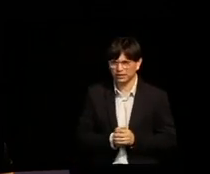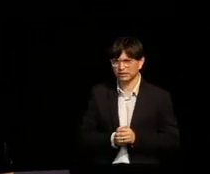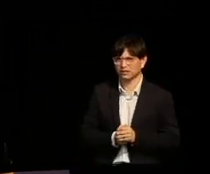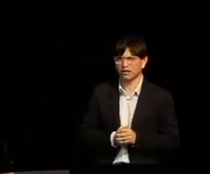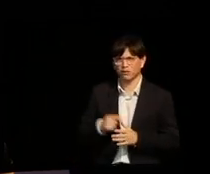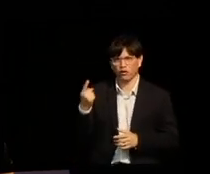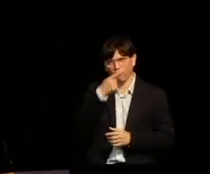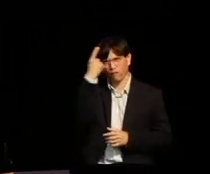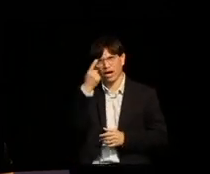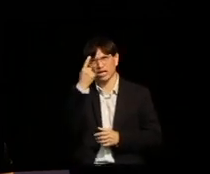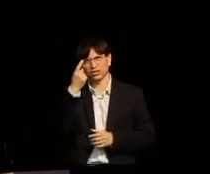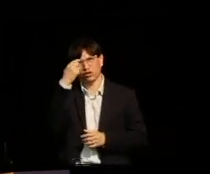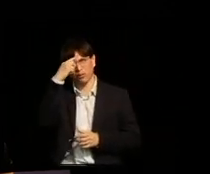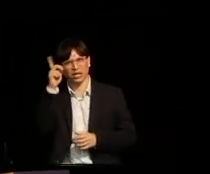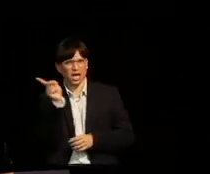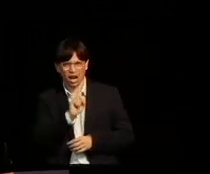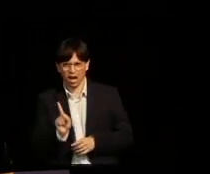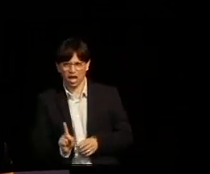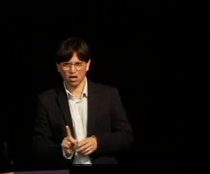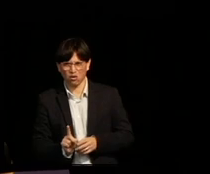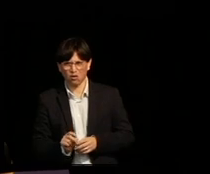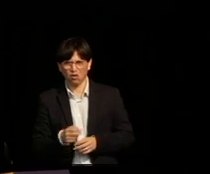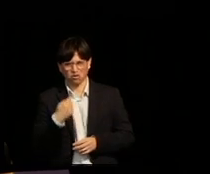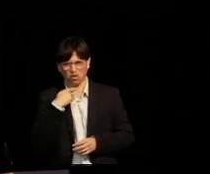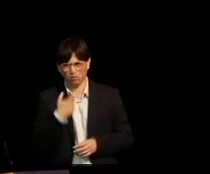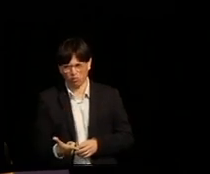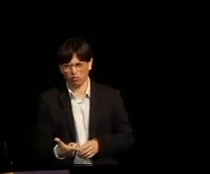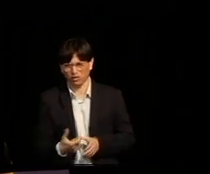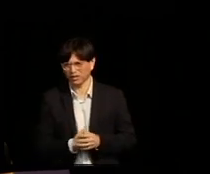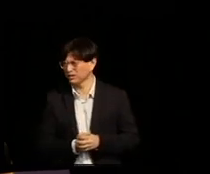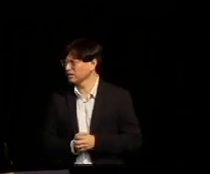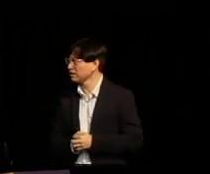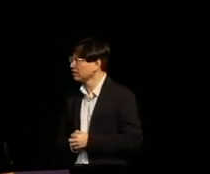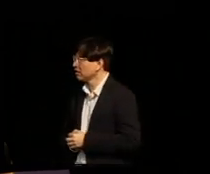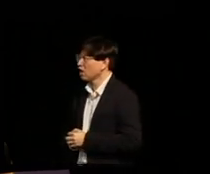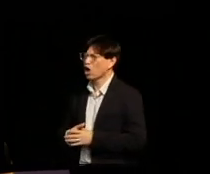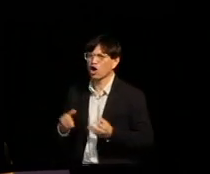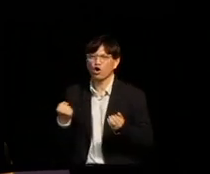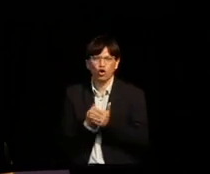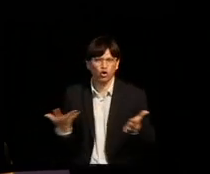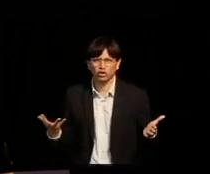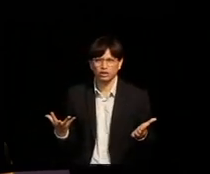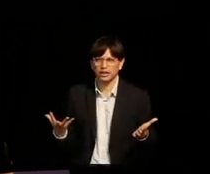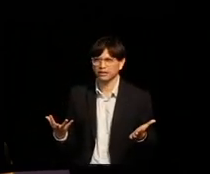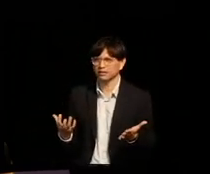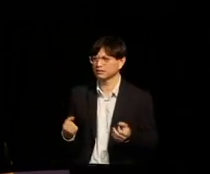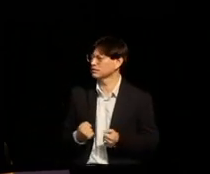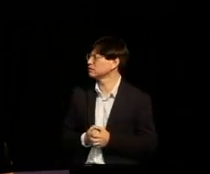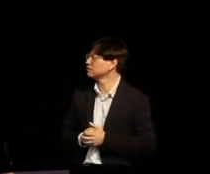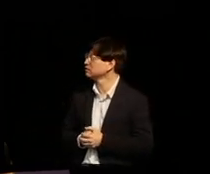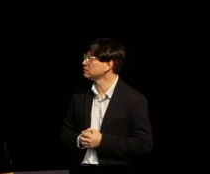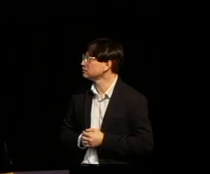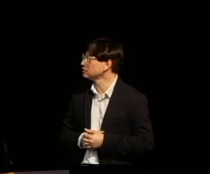più facile ragionare sul negativo che sul positivo No più che dire le cose dovrebbero stare così Cosa c'è che non va Cos'è che ci rendiamo conto che non